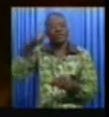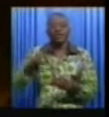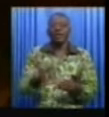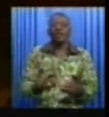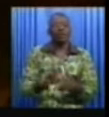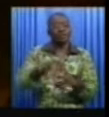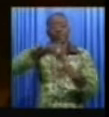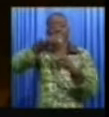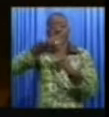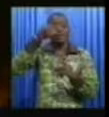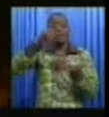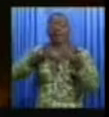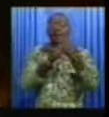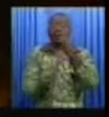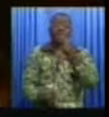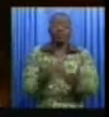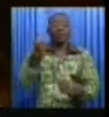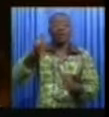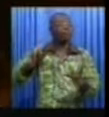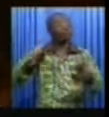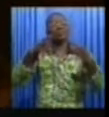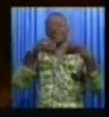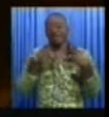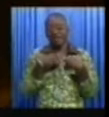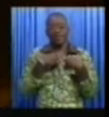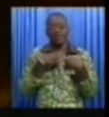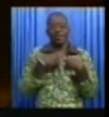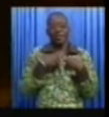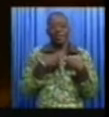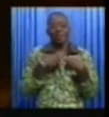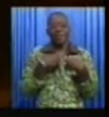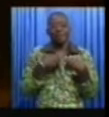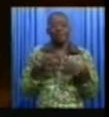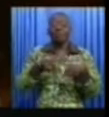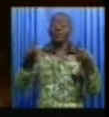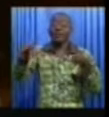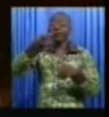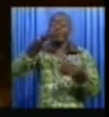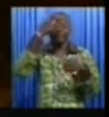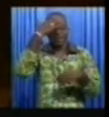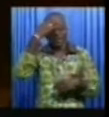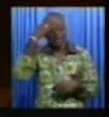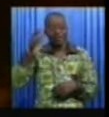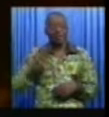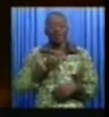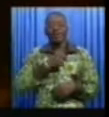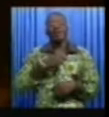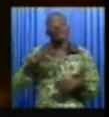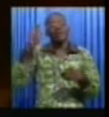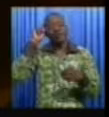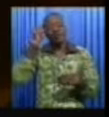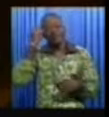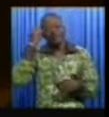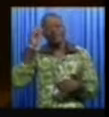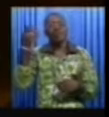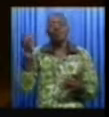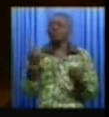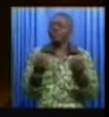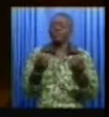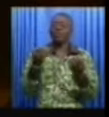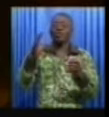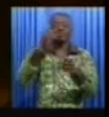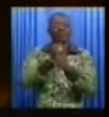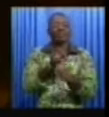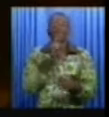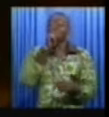absolument. Et s'il part, nous avons juste à l'accepter. Mais vous savez, il nous a beaucoup enseigné. Nous avons tous beaucoup appris, j'en suis